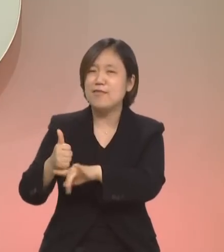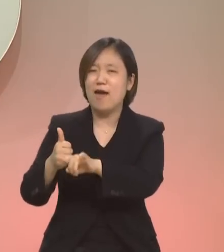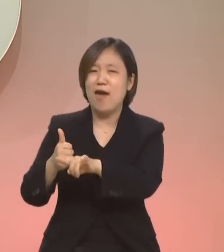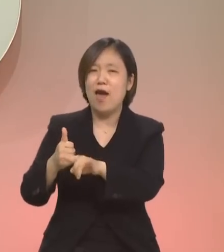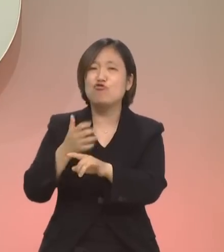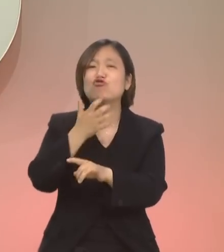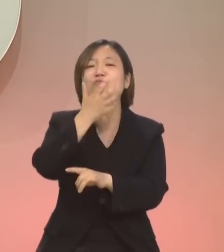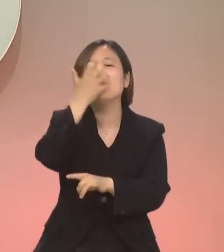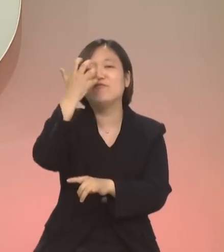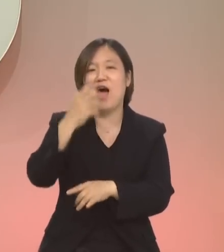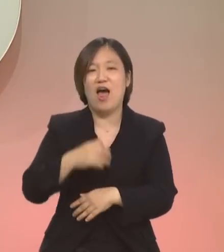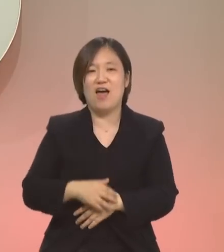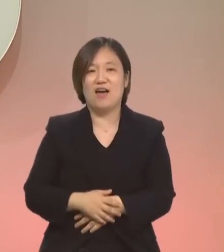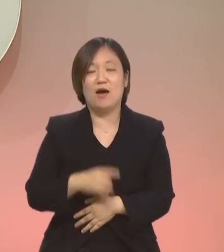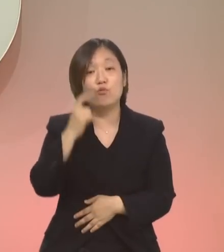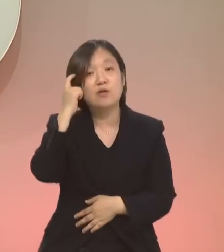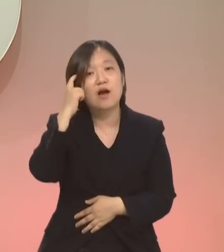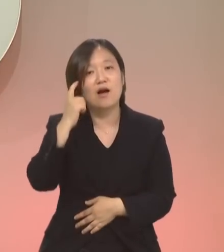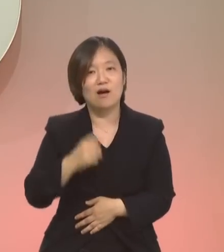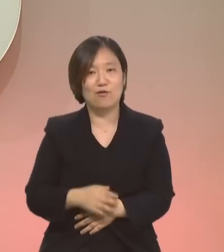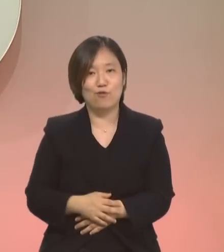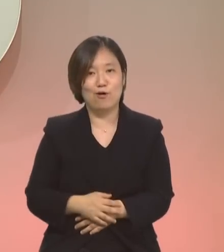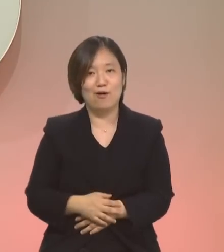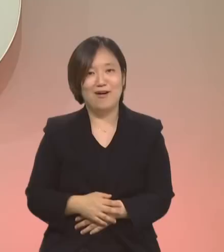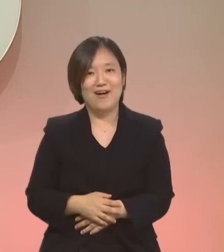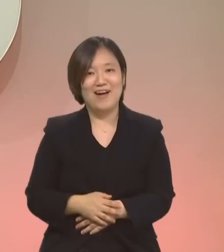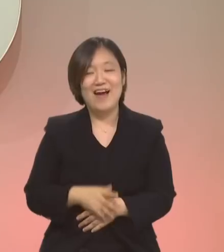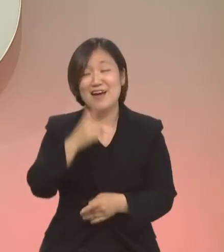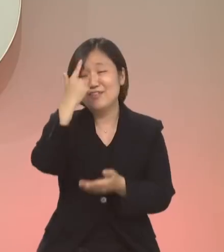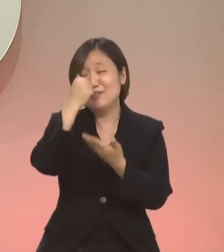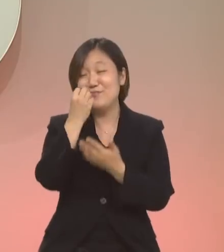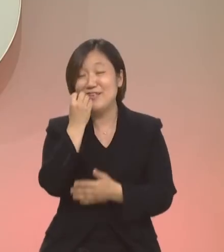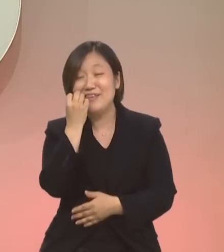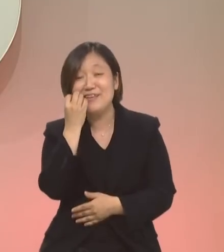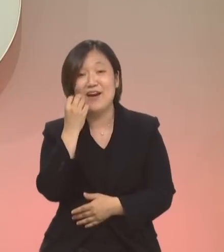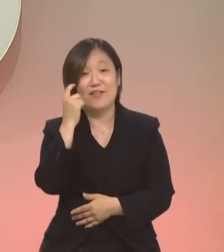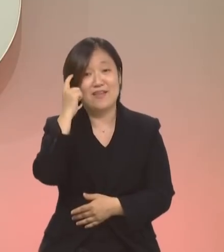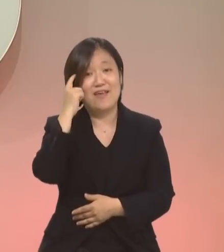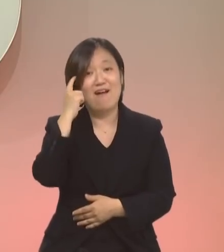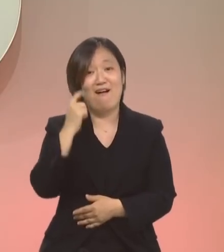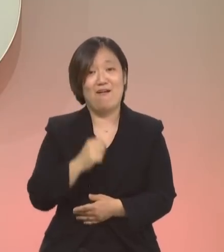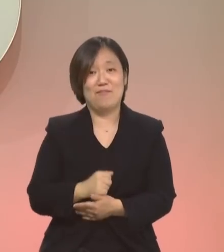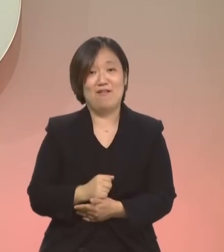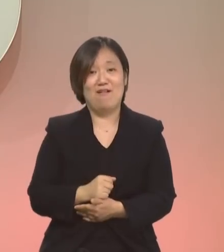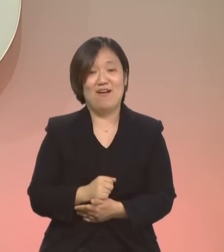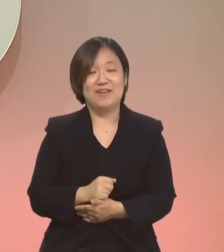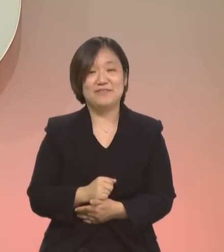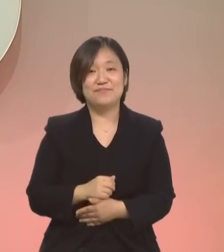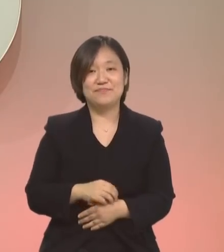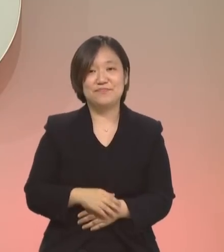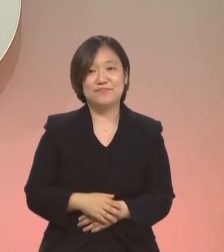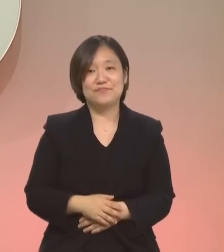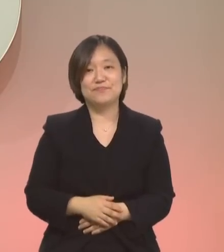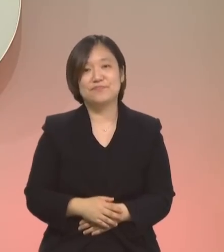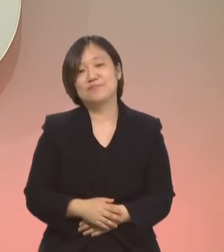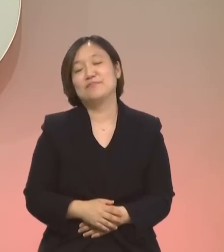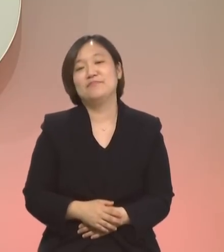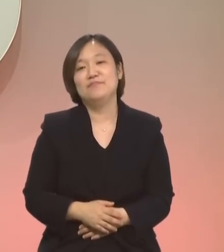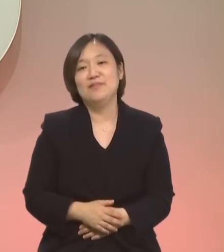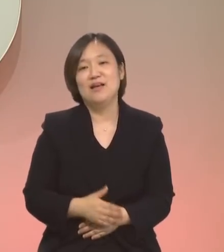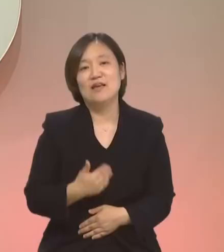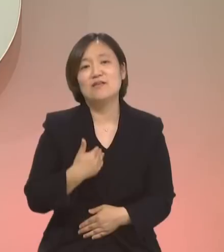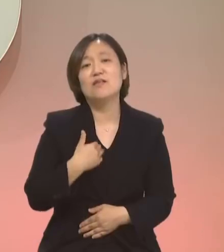보다 그러면서 글쓰면 너무나 신기해 하면서 저한테 그 얘기를 들려주더라고요 그래서 제가